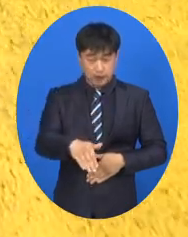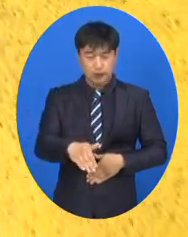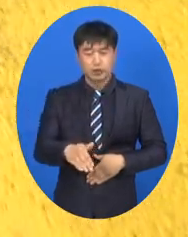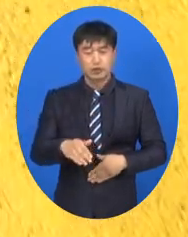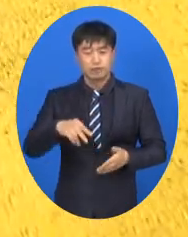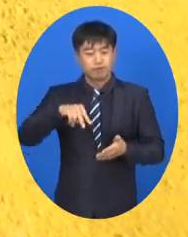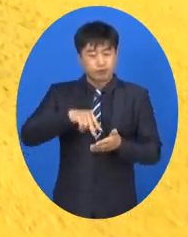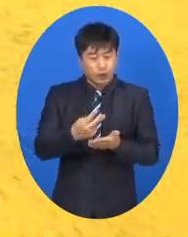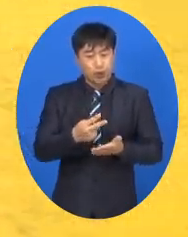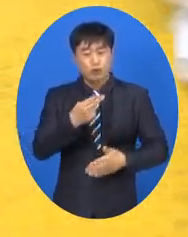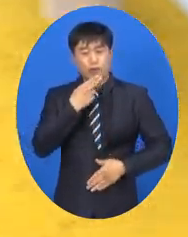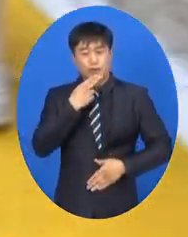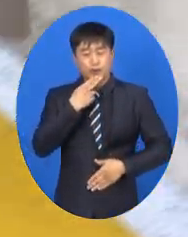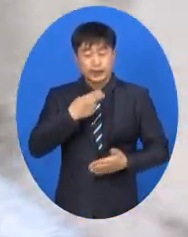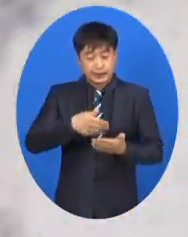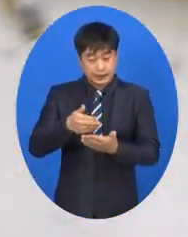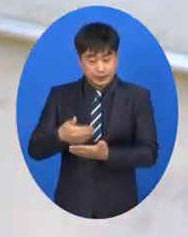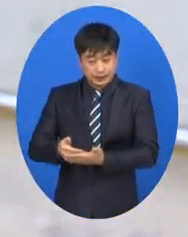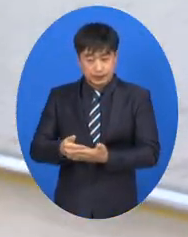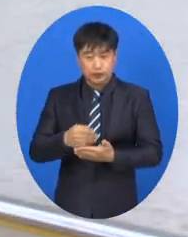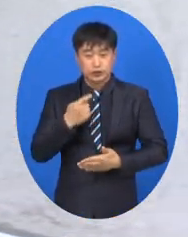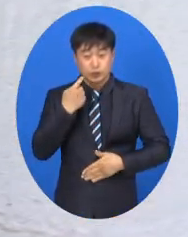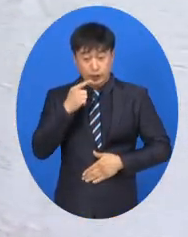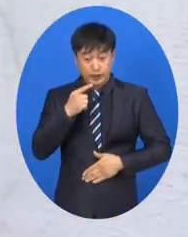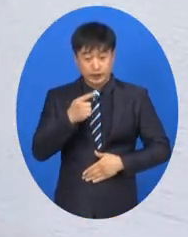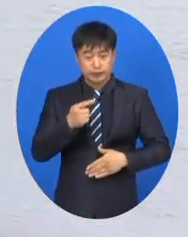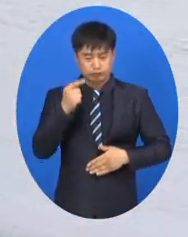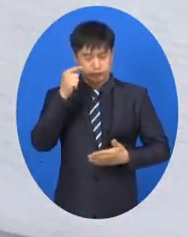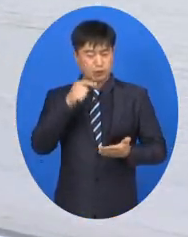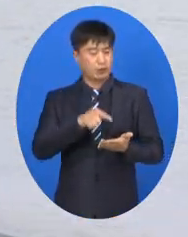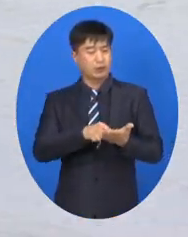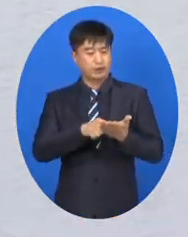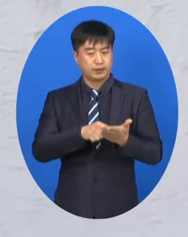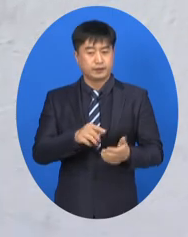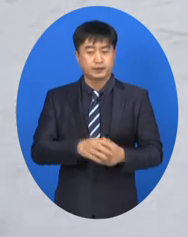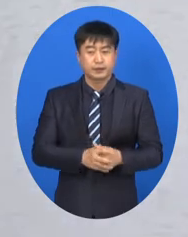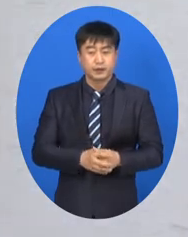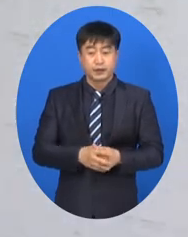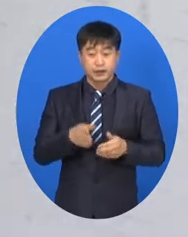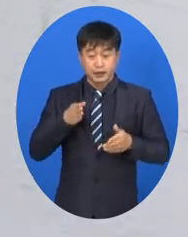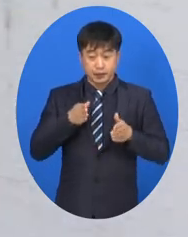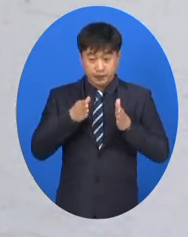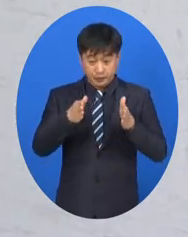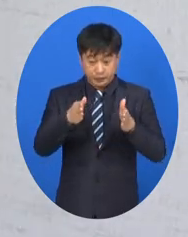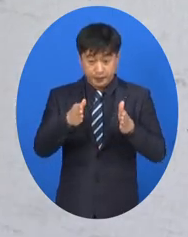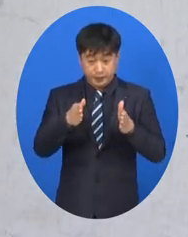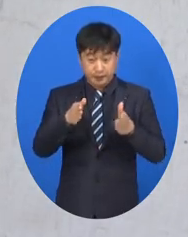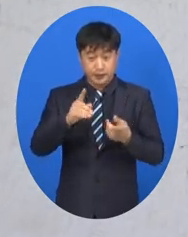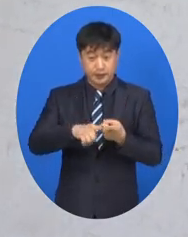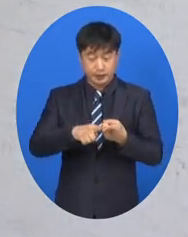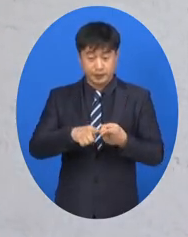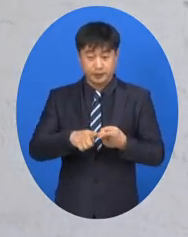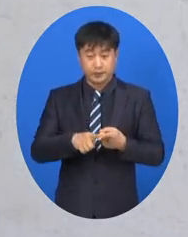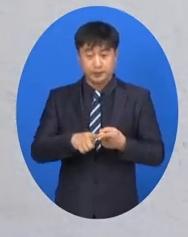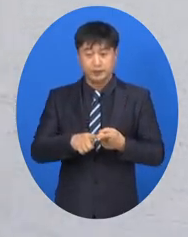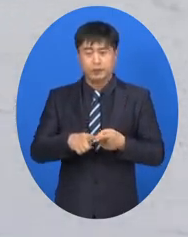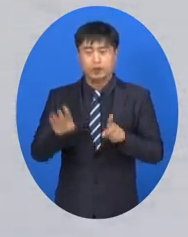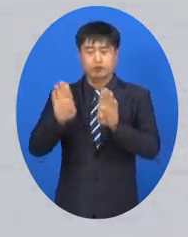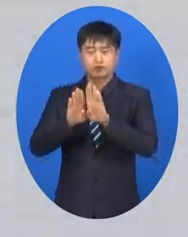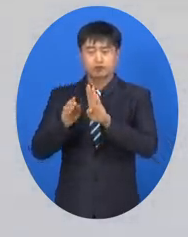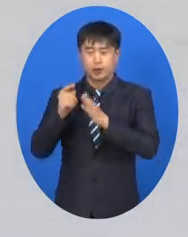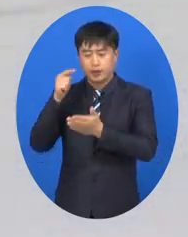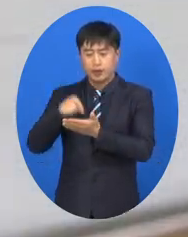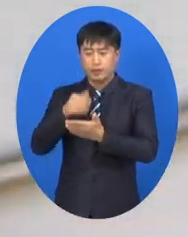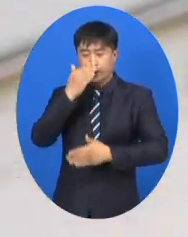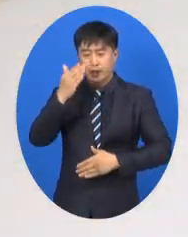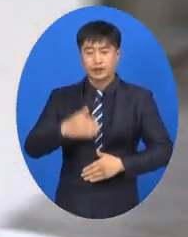나지 않도록 바닥을 도장하고 노란색으로 칠해 눈에 잘 띄도록 했습니다. 또 이렇게 표시된 화살표를 따라가다 보면 어렵지 않게 정문을 찾을